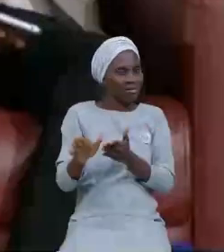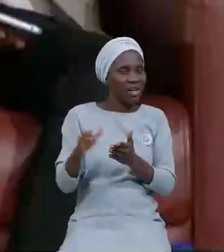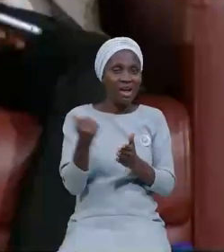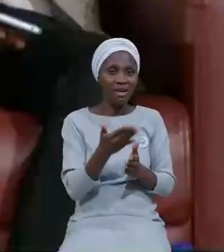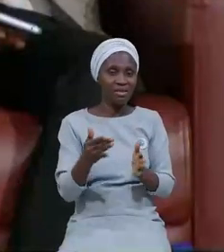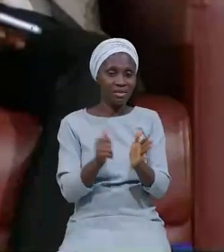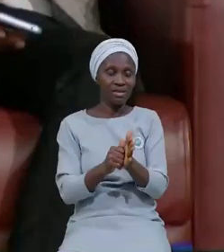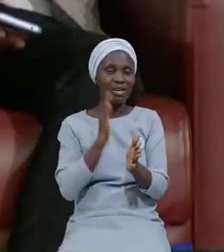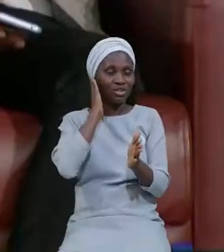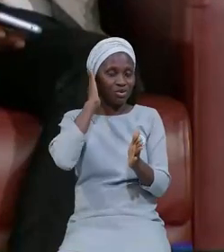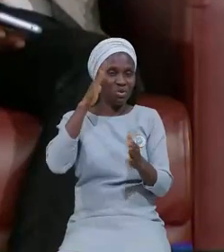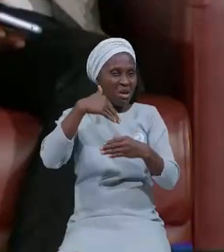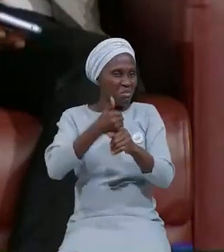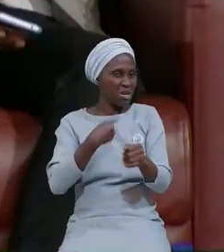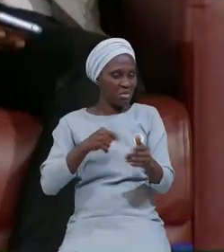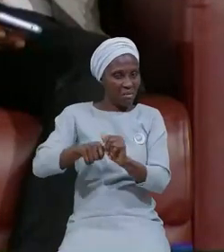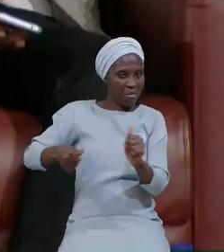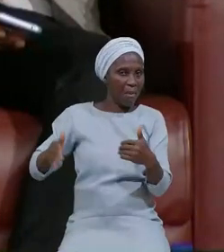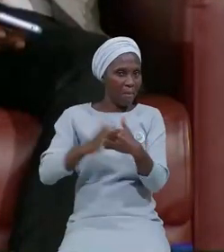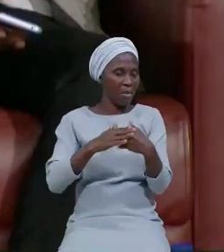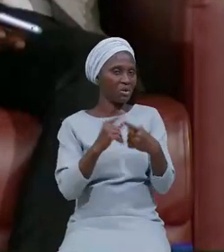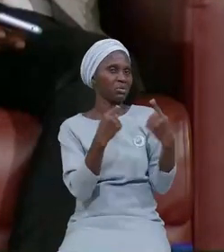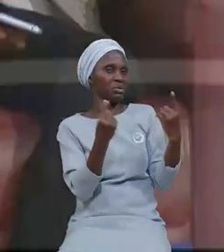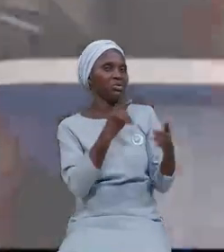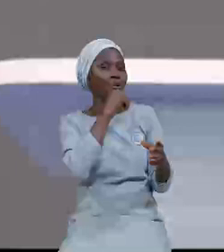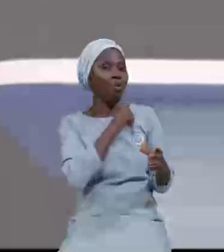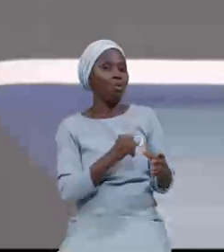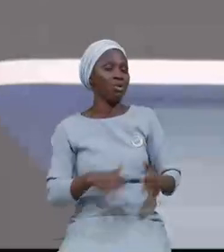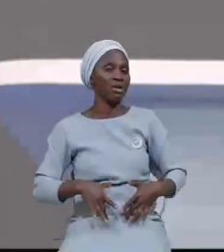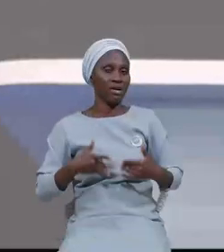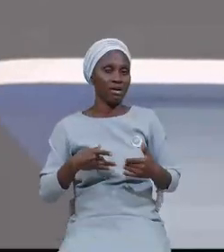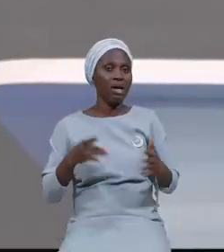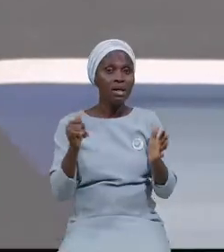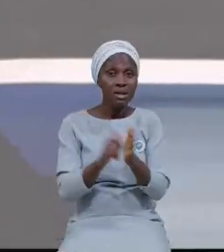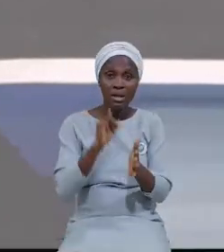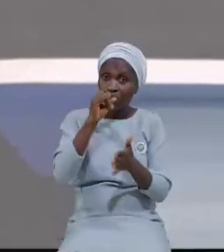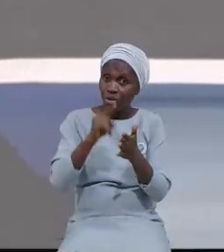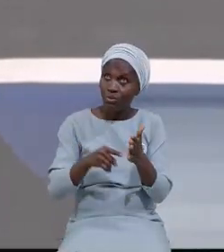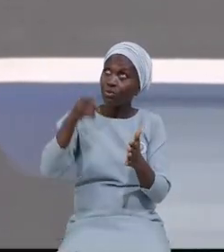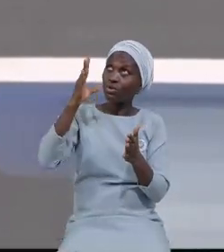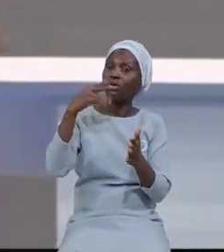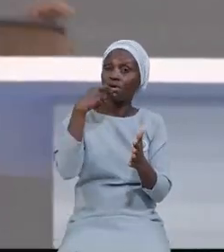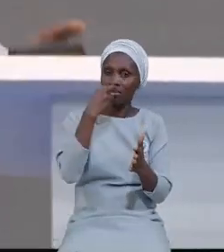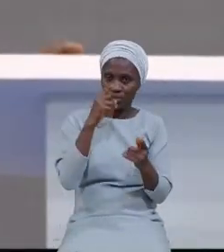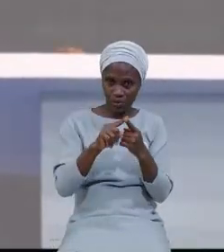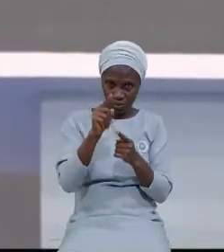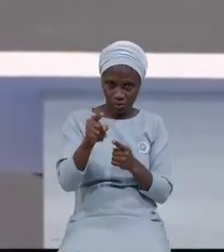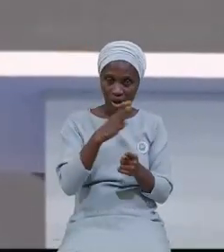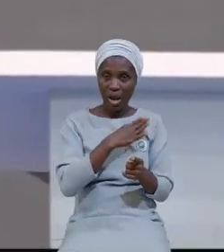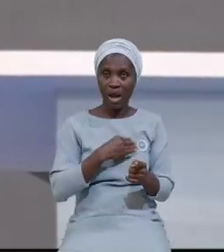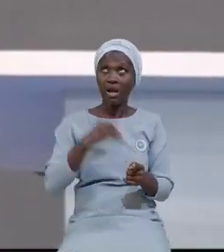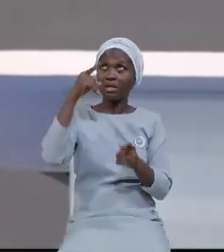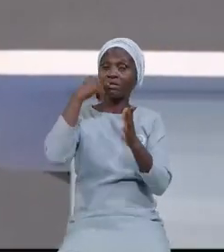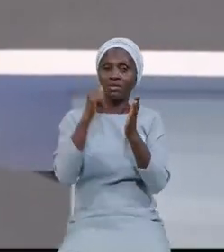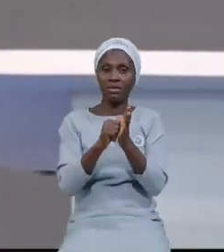rejette tout ce qui va me ramener à l'ancienne vie c'est ce que le Seigneur dit et il